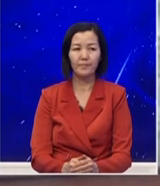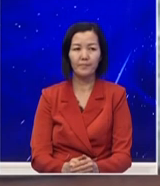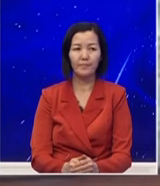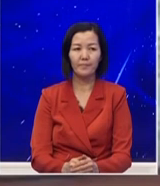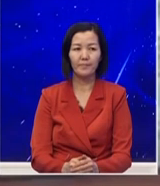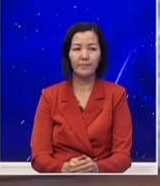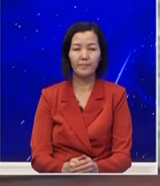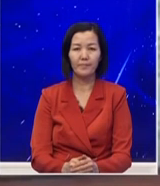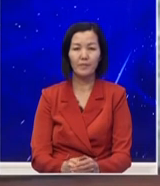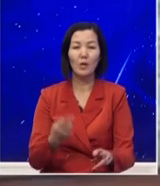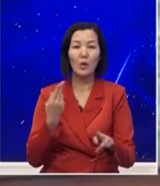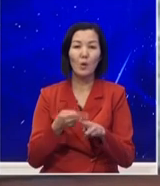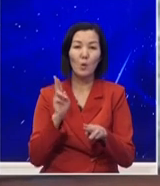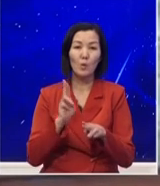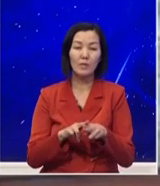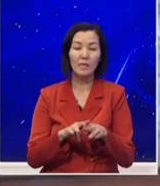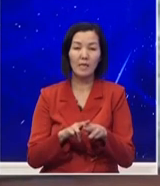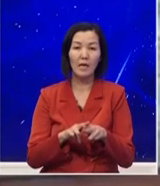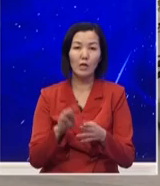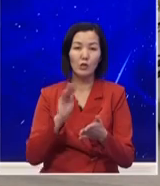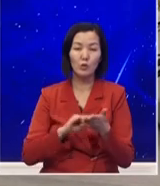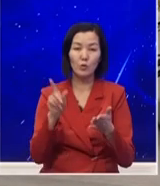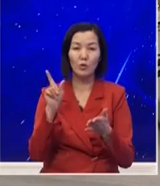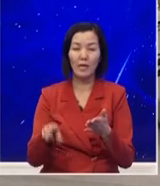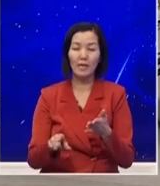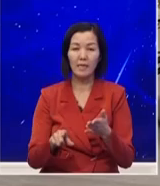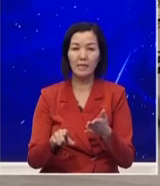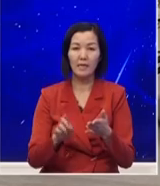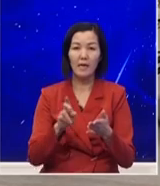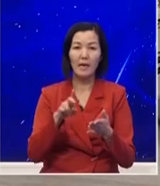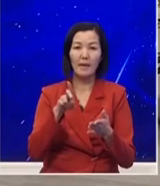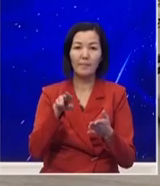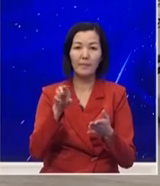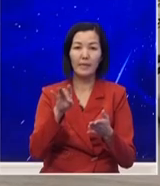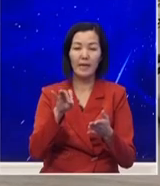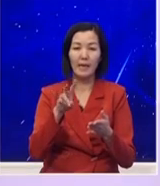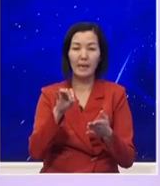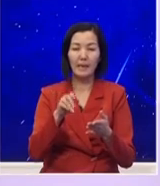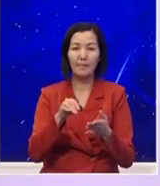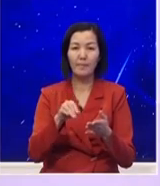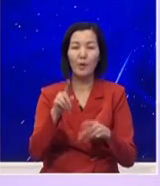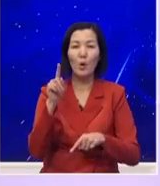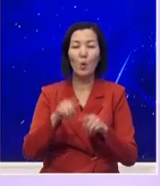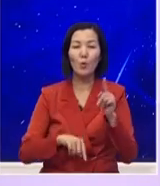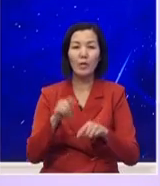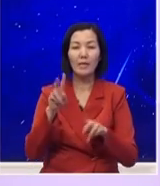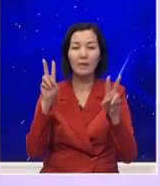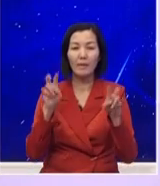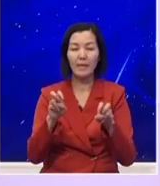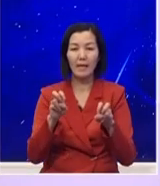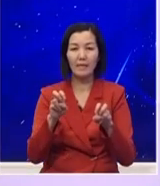өтем. Осылай челленджді журналист жазушы Нүсіпбай Абдырахым Ағиық ақын Мұқағалидің отан өлеңінен бастады.